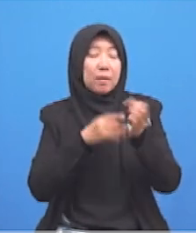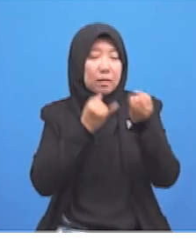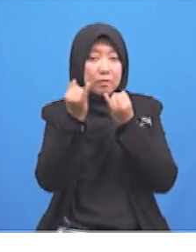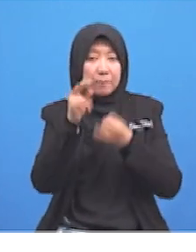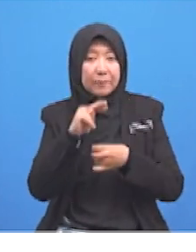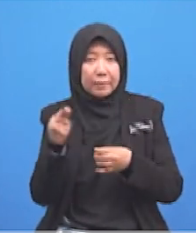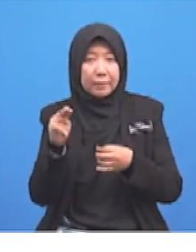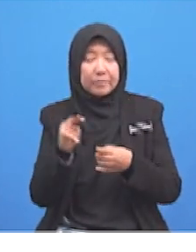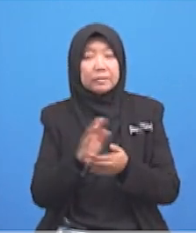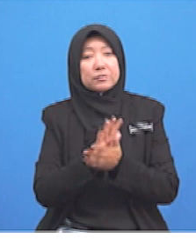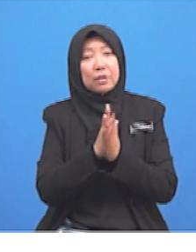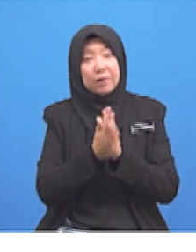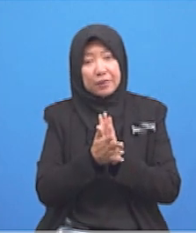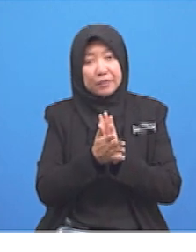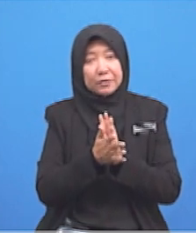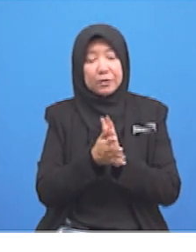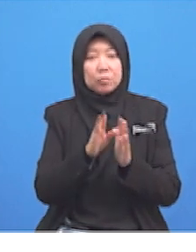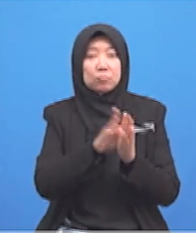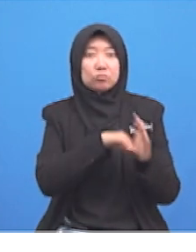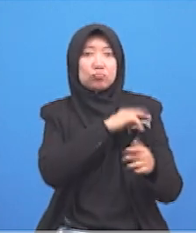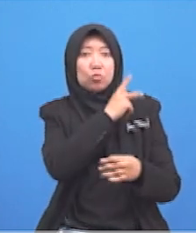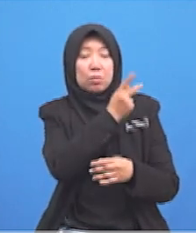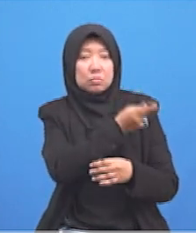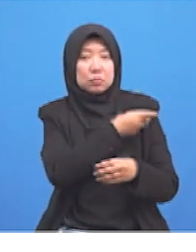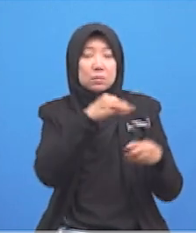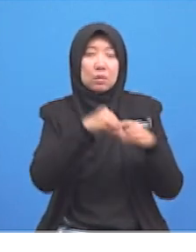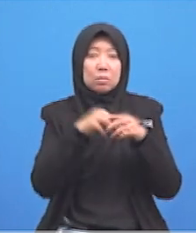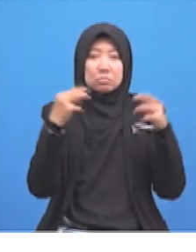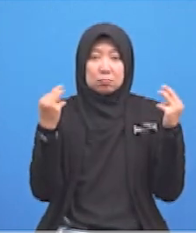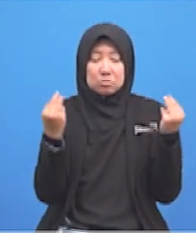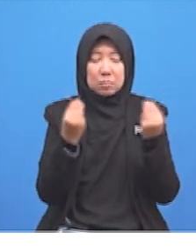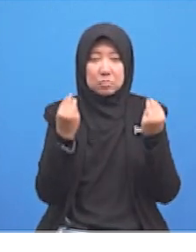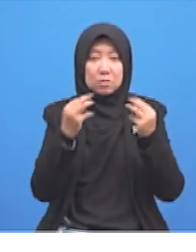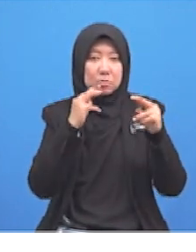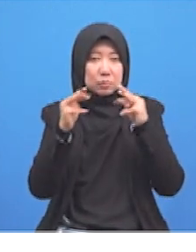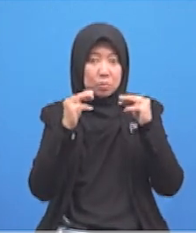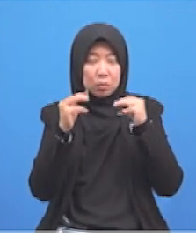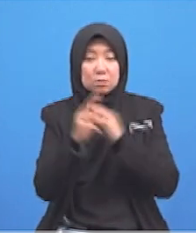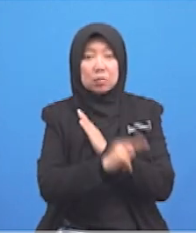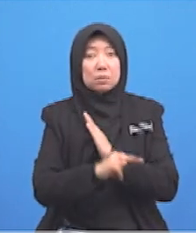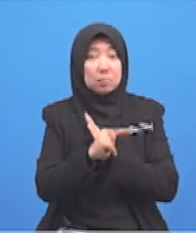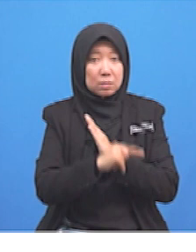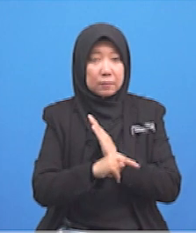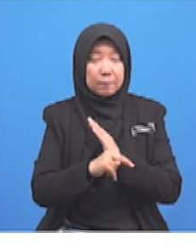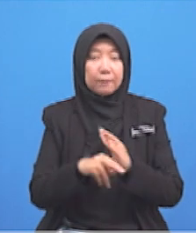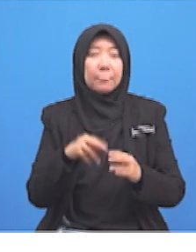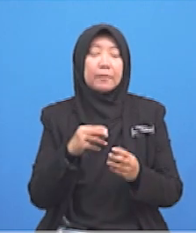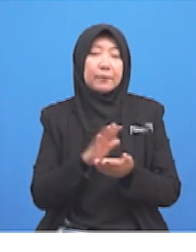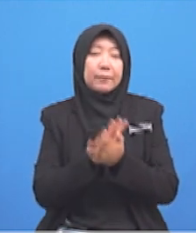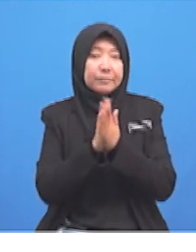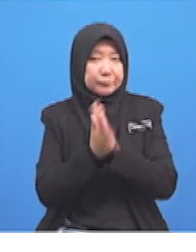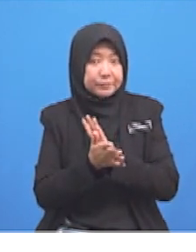menyebabkan residen menjadi semakin berkuasa dalam majlis mesyuarat negeri. Hal ini